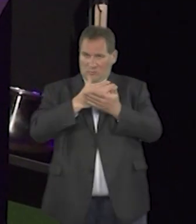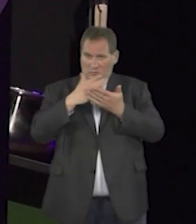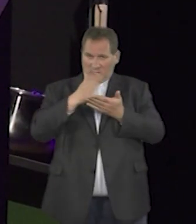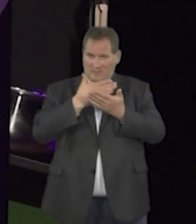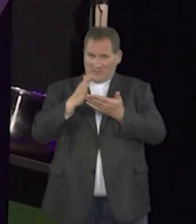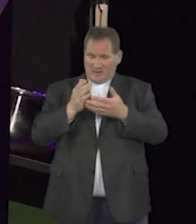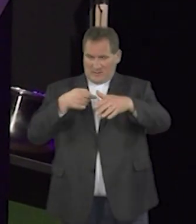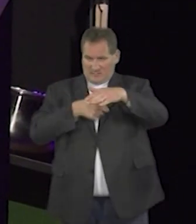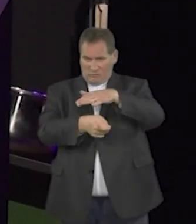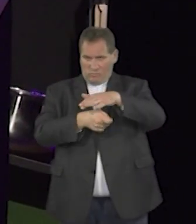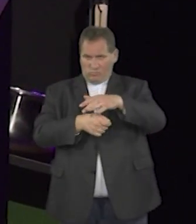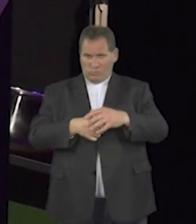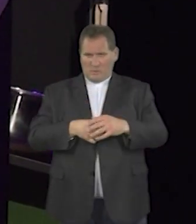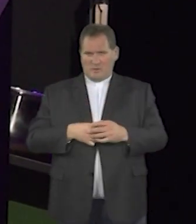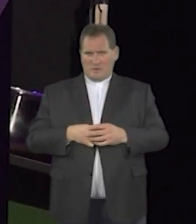mu się.